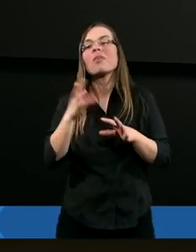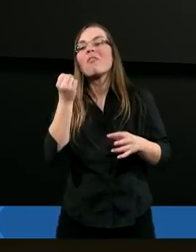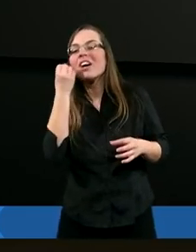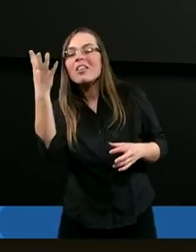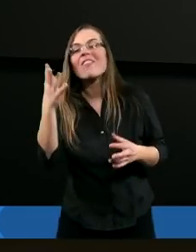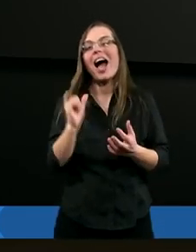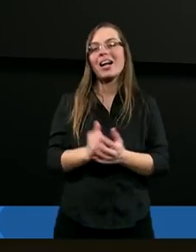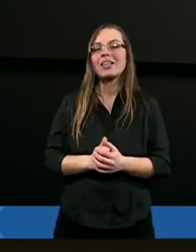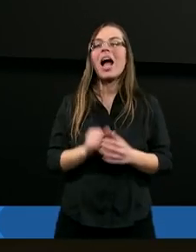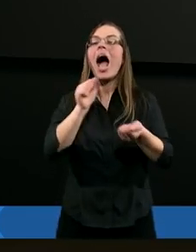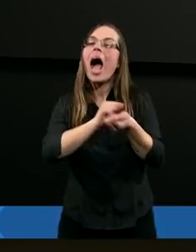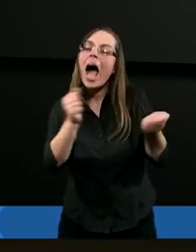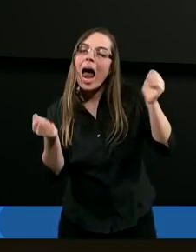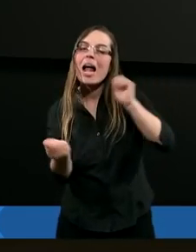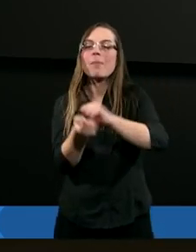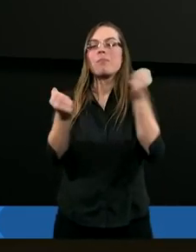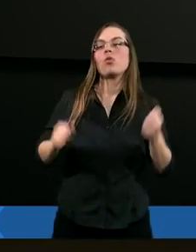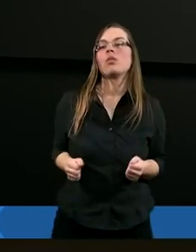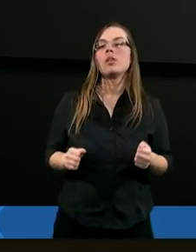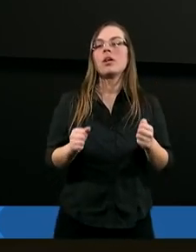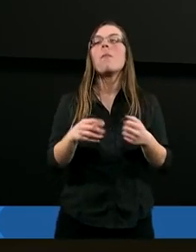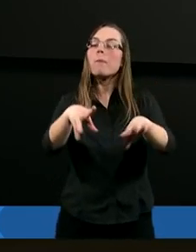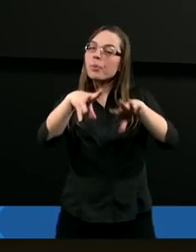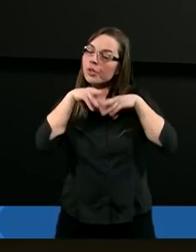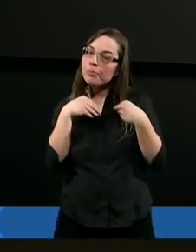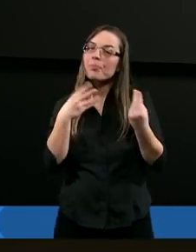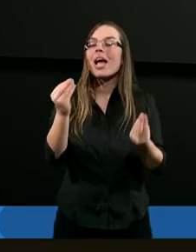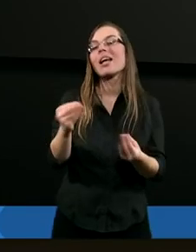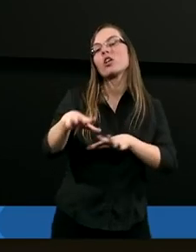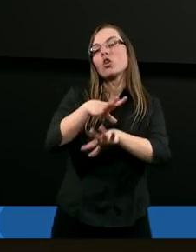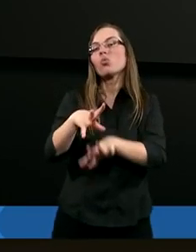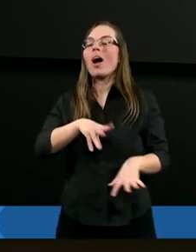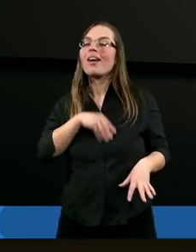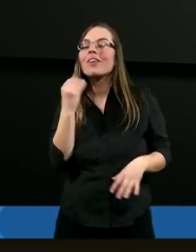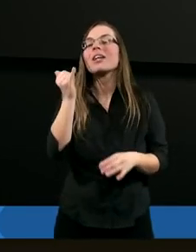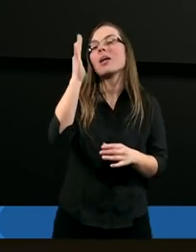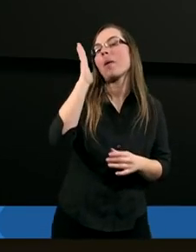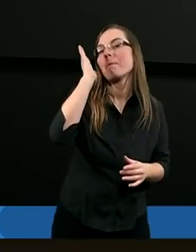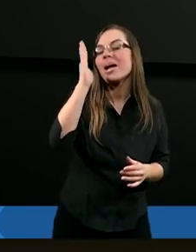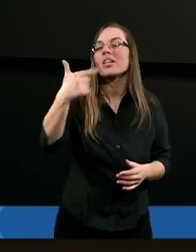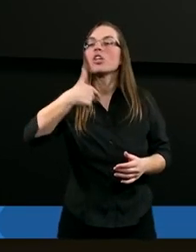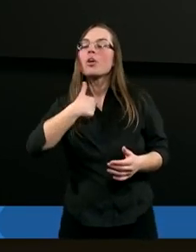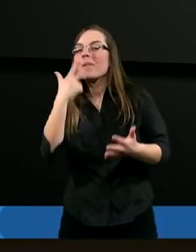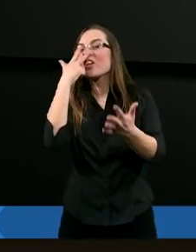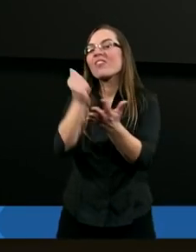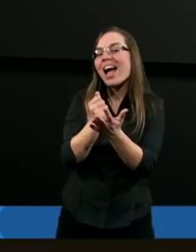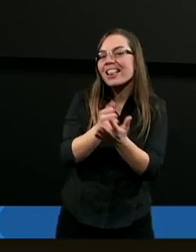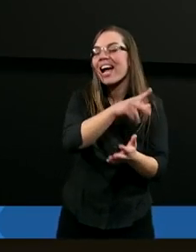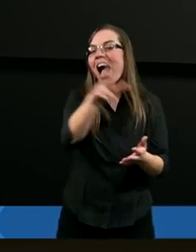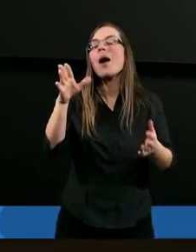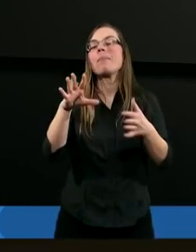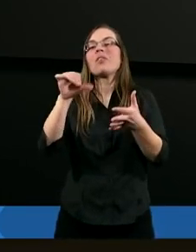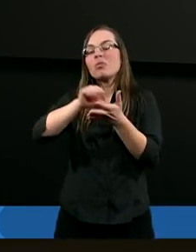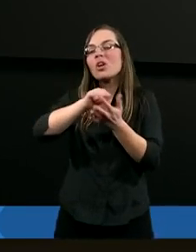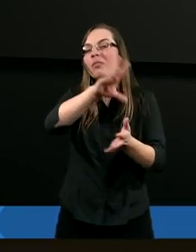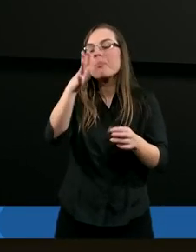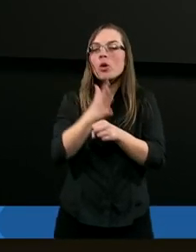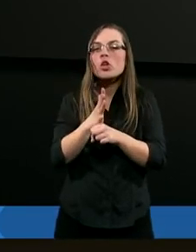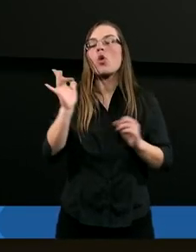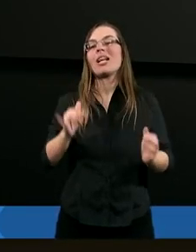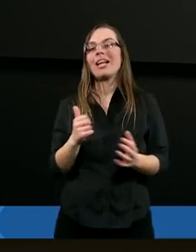tekstów czytali. Albo przyjmiecie Ducha Świętego i będziecie my świadkami, czyli po prostu